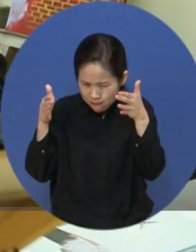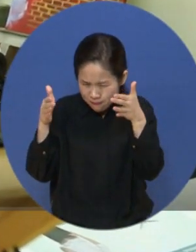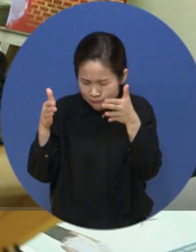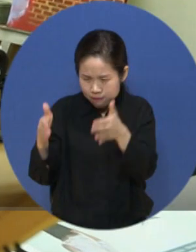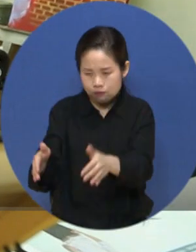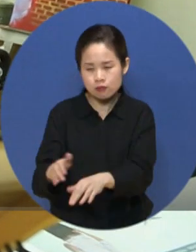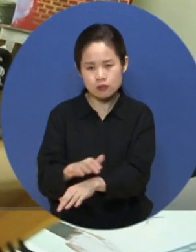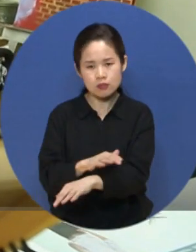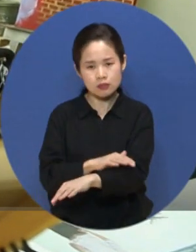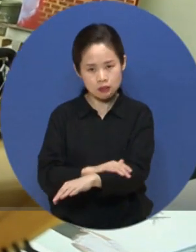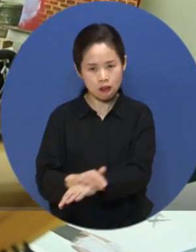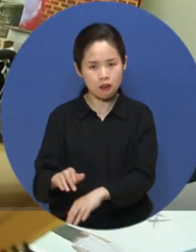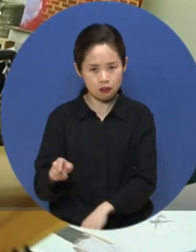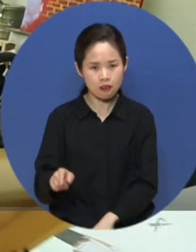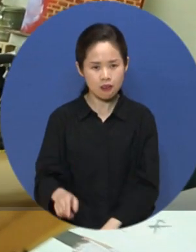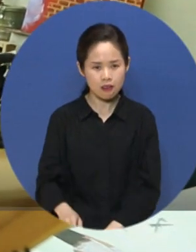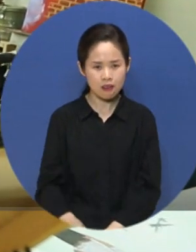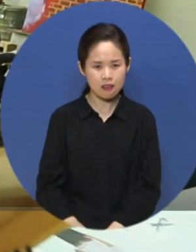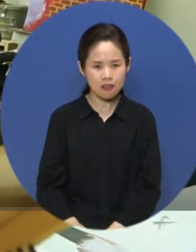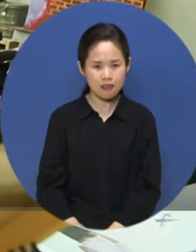집중하면 열심히 그리고